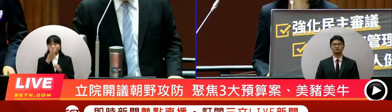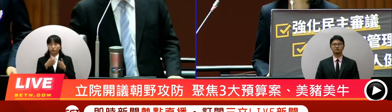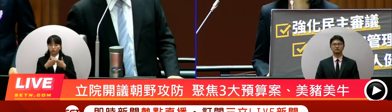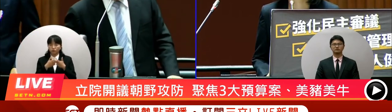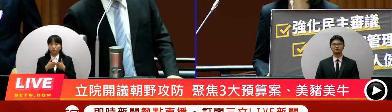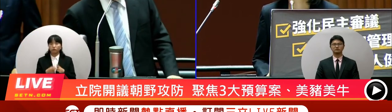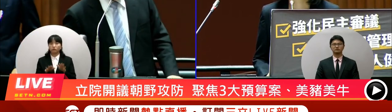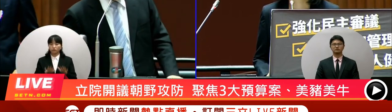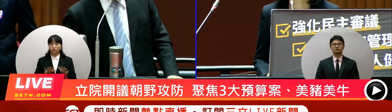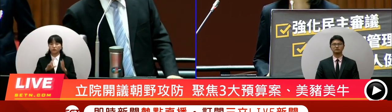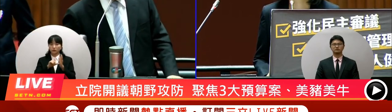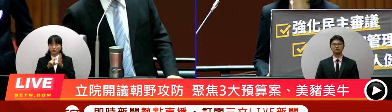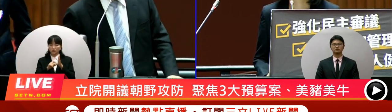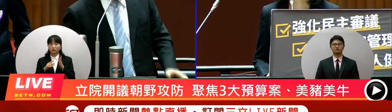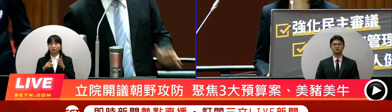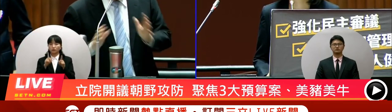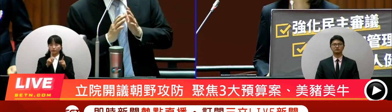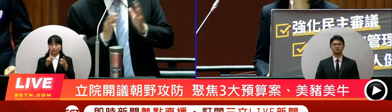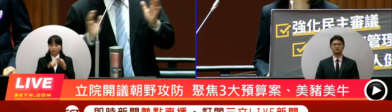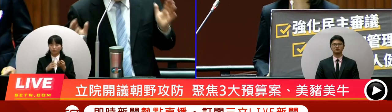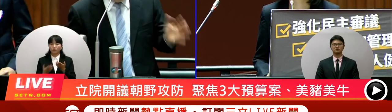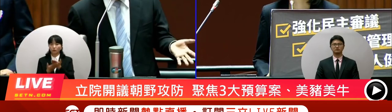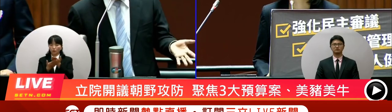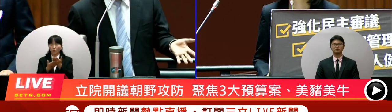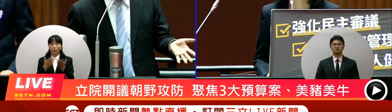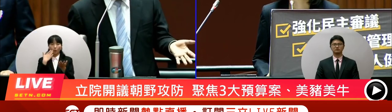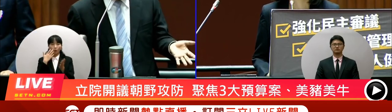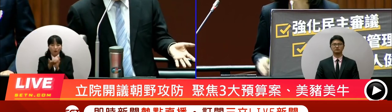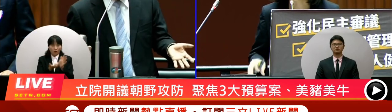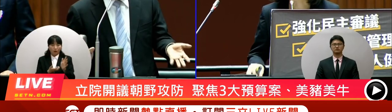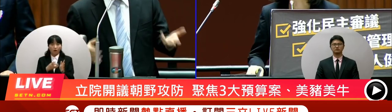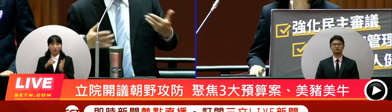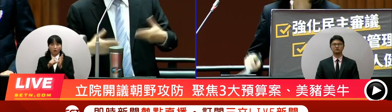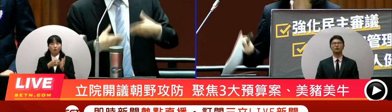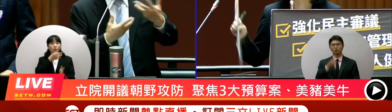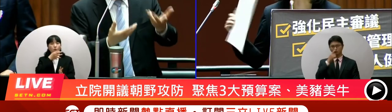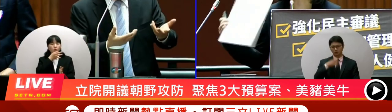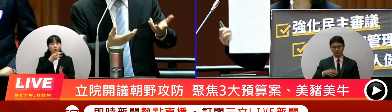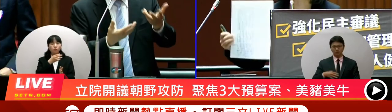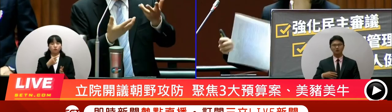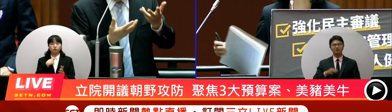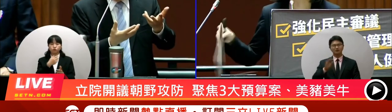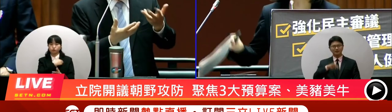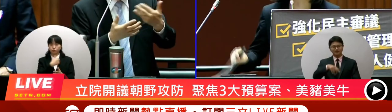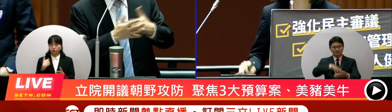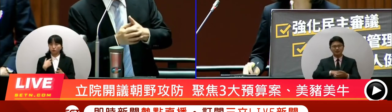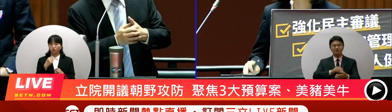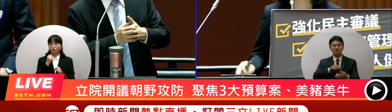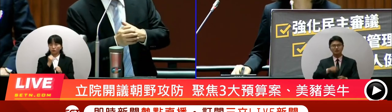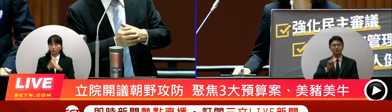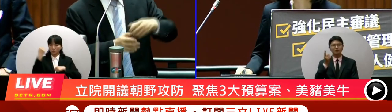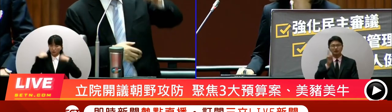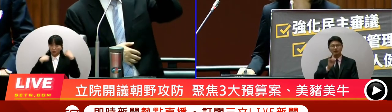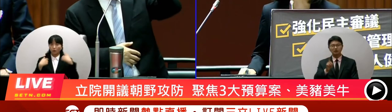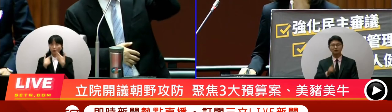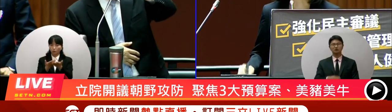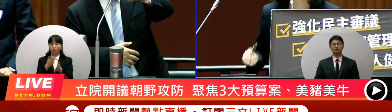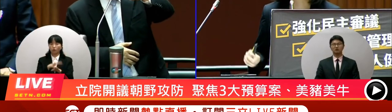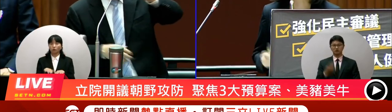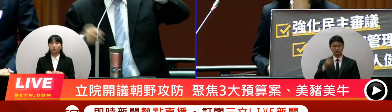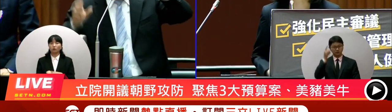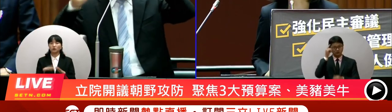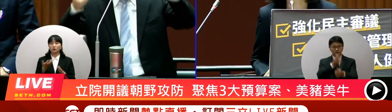照这样的时间送来。如果给我们同意的时间， 理解，但是我们还是想知道内容是怎么来的。然后另外 早一点送来， 另外我们相